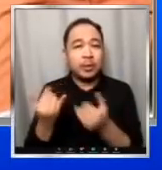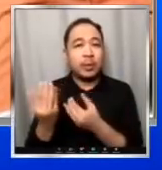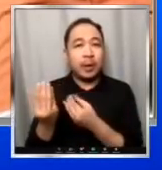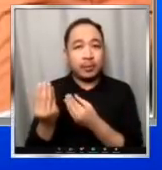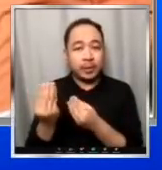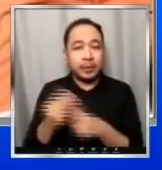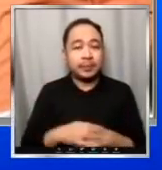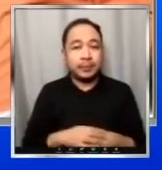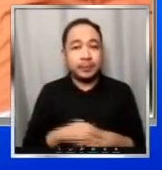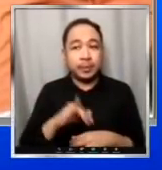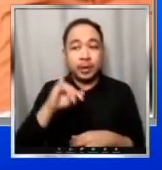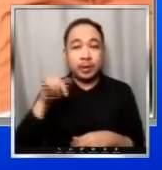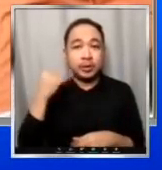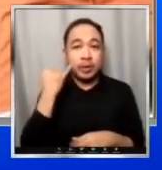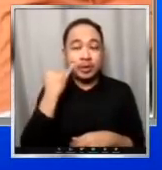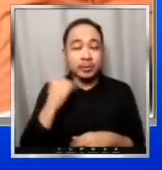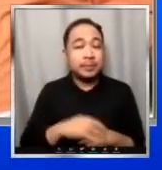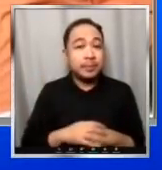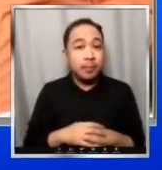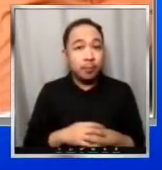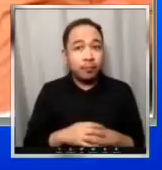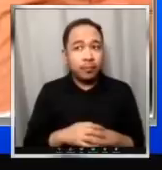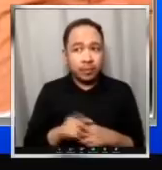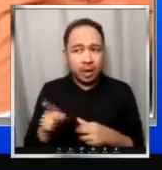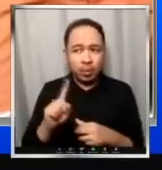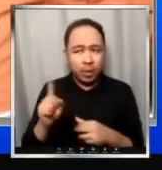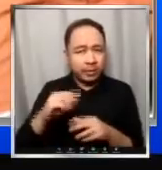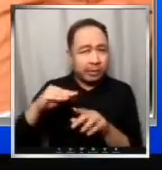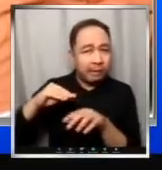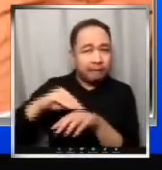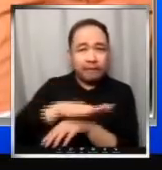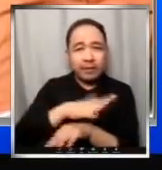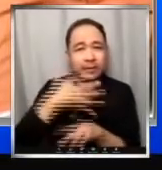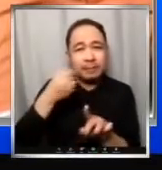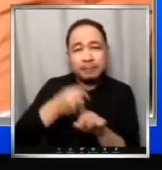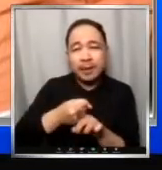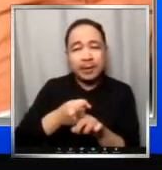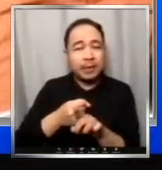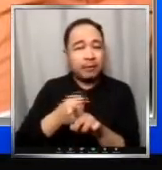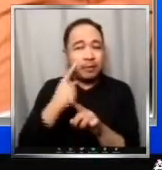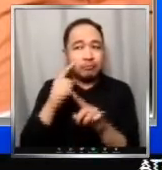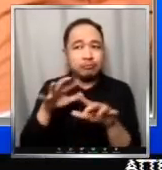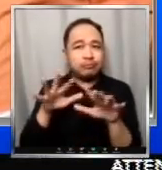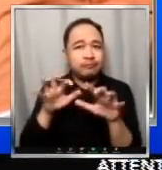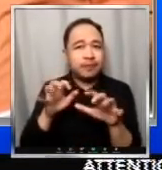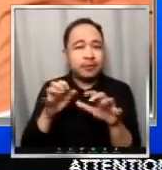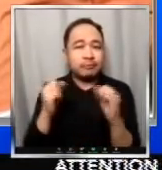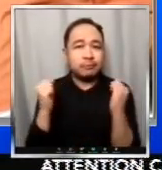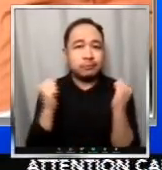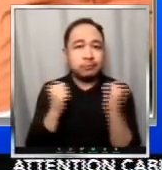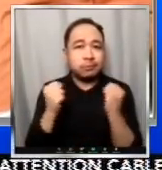Jasmine, malaki ba yung epekto ng andap dyan sa mga tiga Benguet dyan? Jasmine?